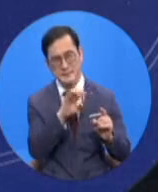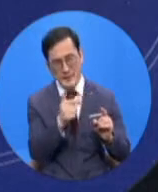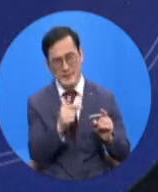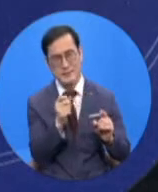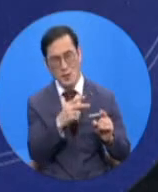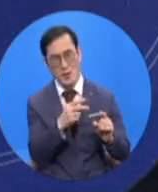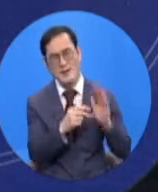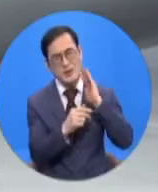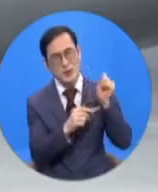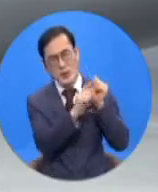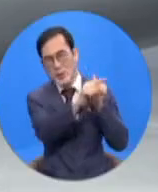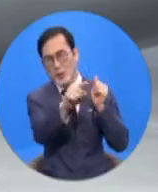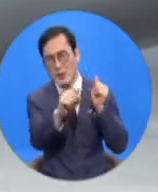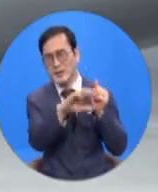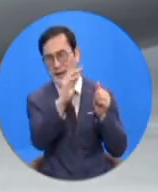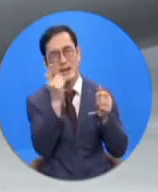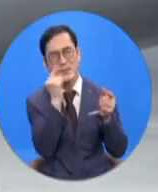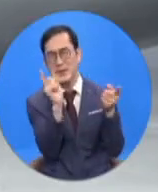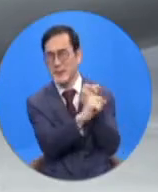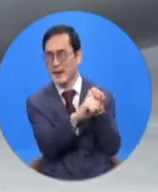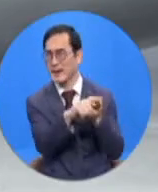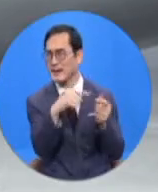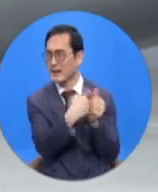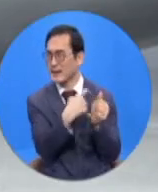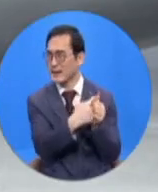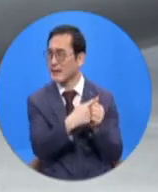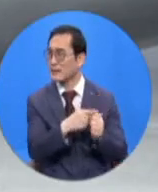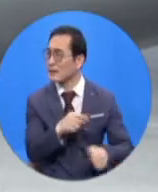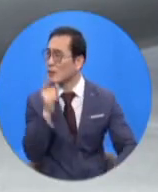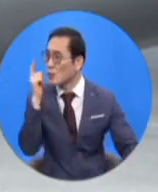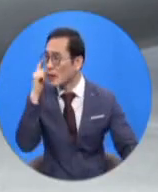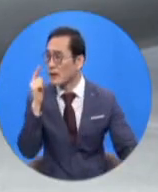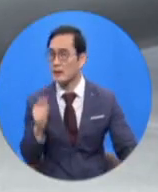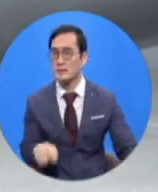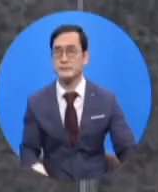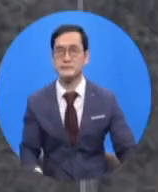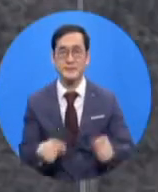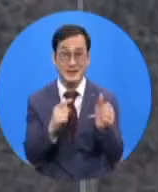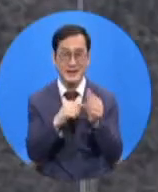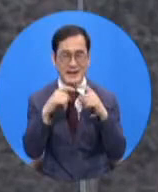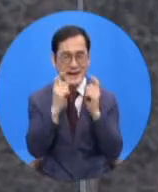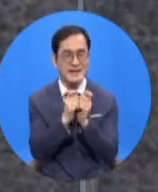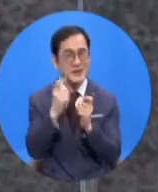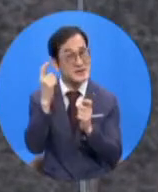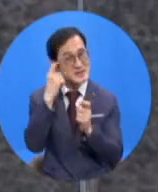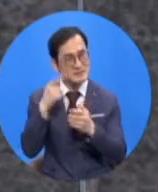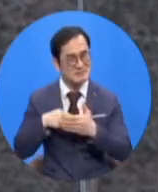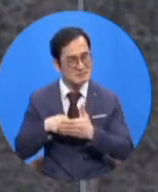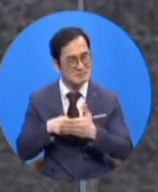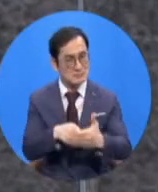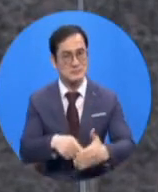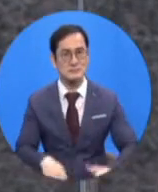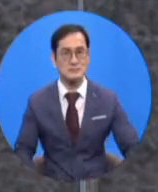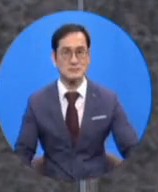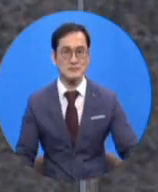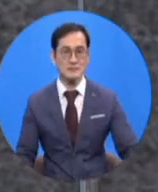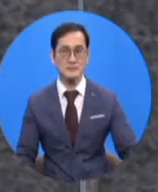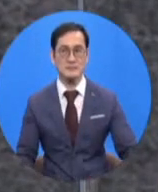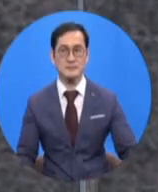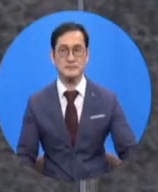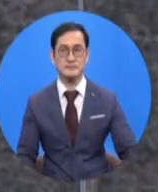뭡니까 1차적으로 제가 볼때는 내외는 외장이 개인적인 신념 인것 같아요 네가 본인의 신념이 그렇다보니